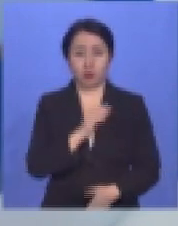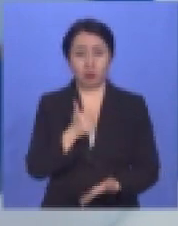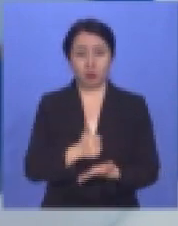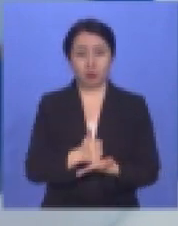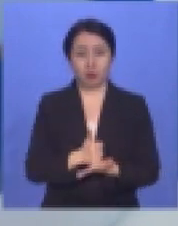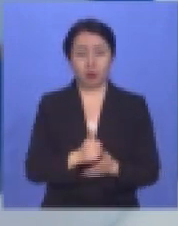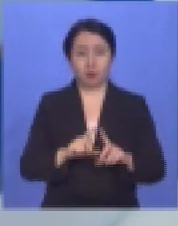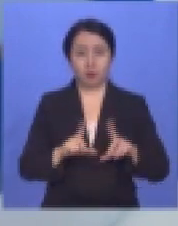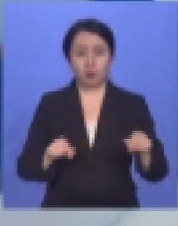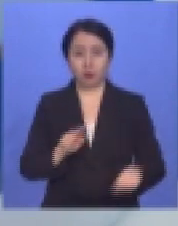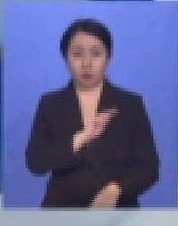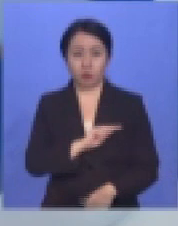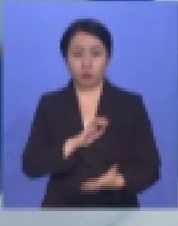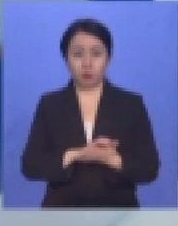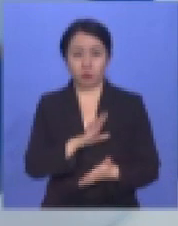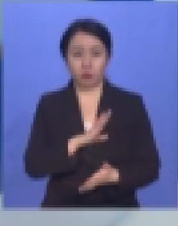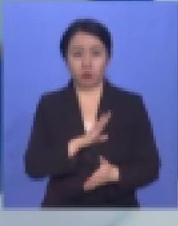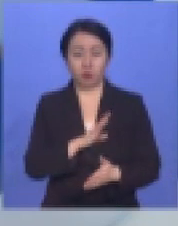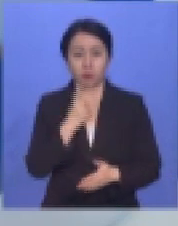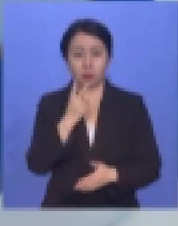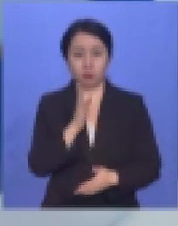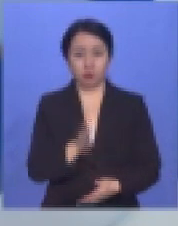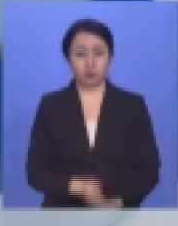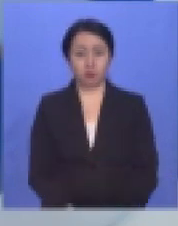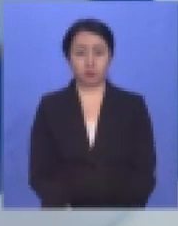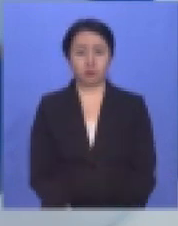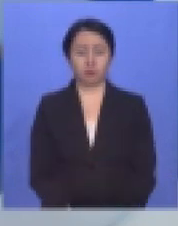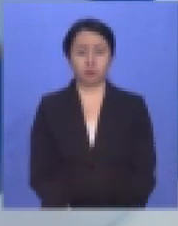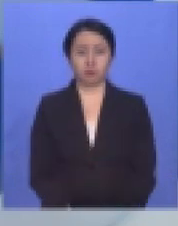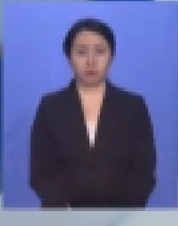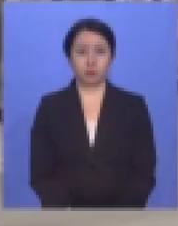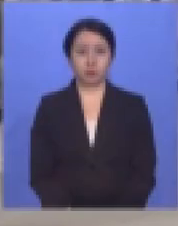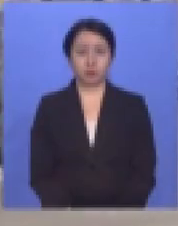басшысы ведомстволардың жұмысымен танысып, жағдайларын көрді. Тілші толықтырсын.